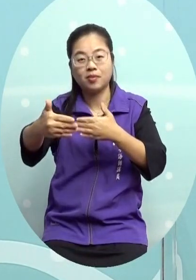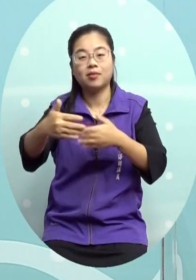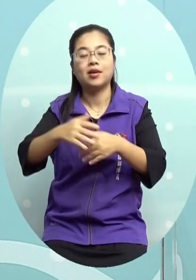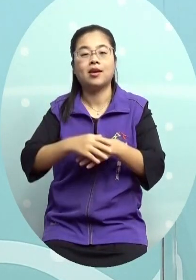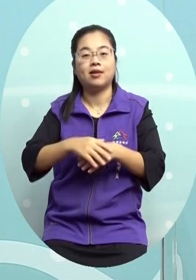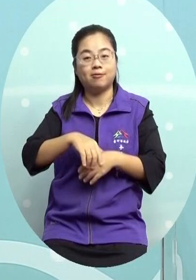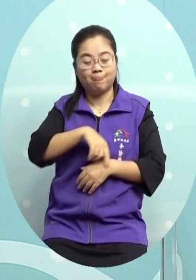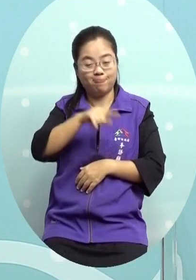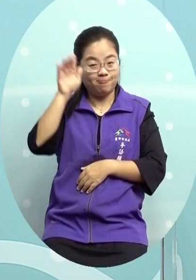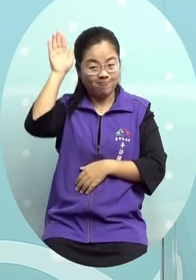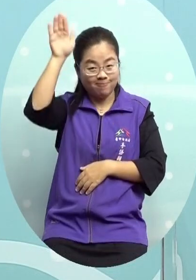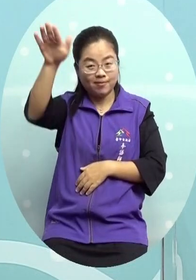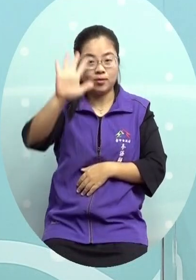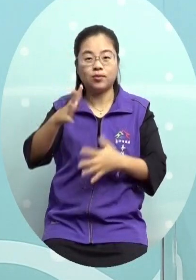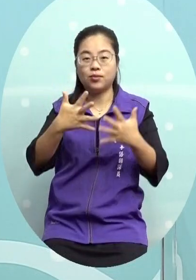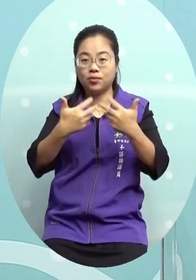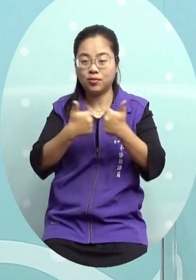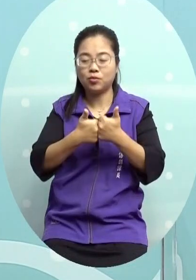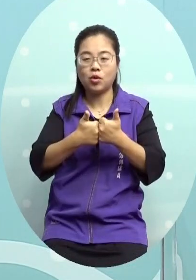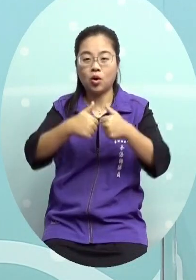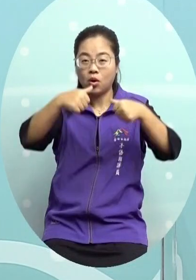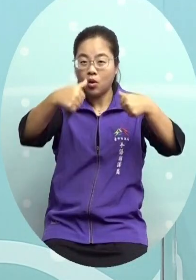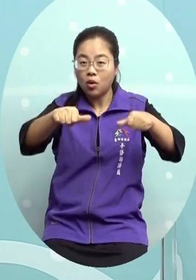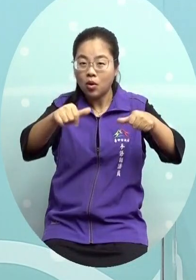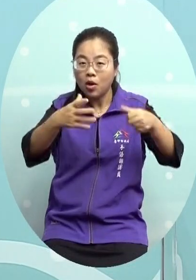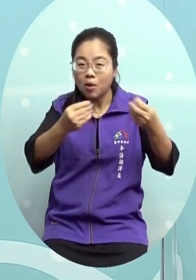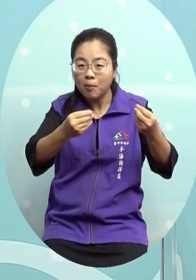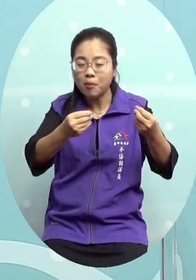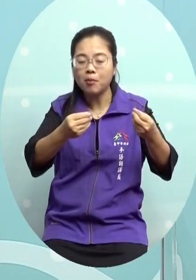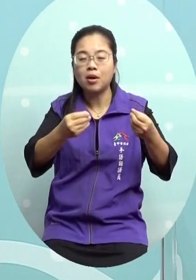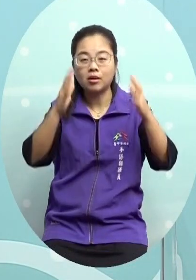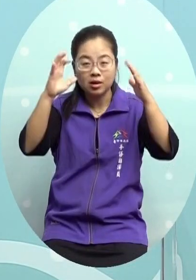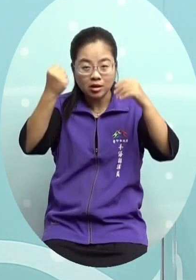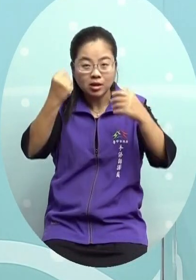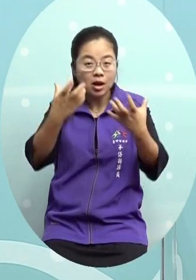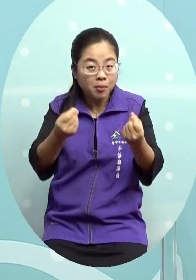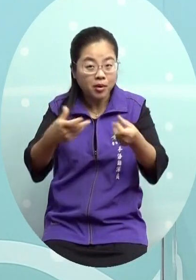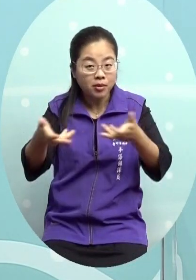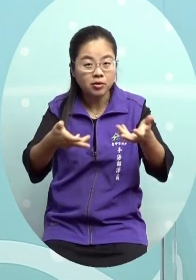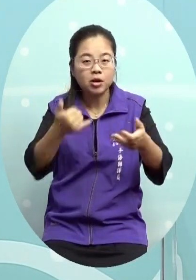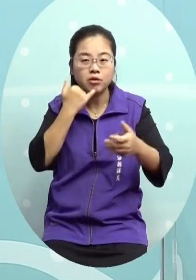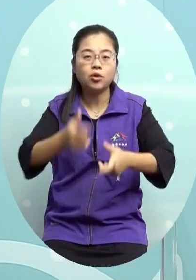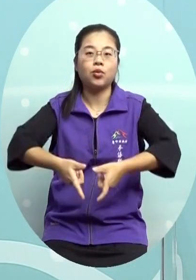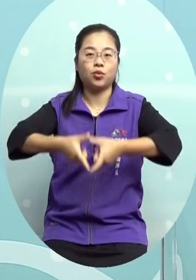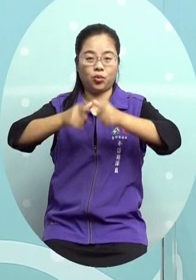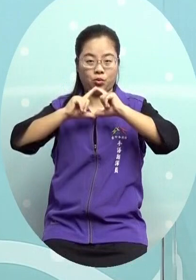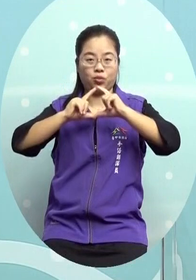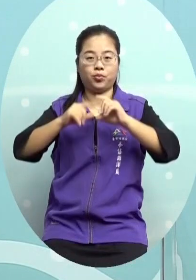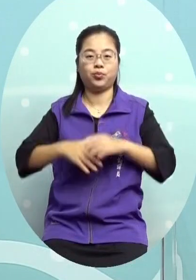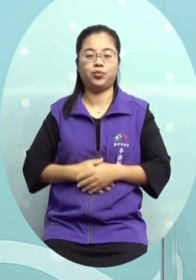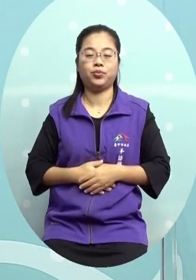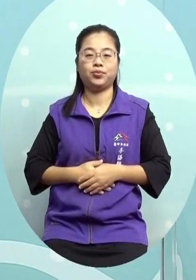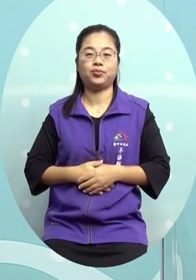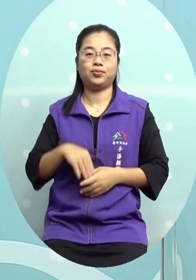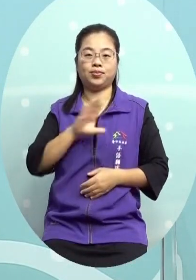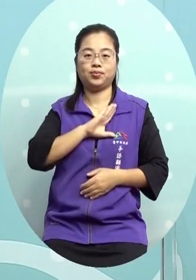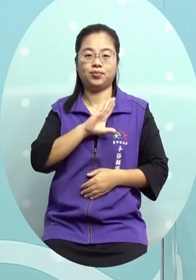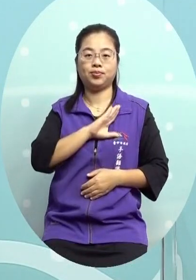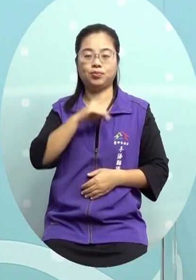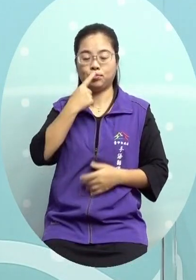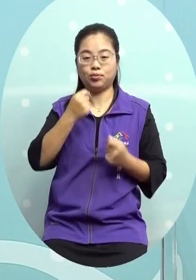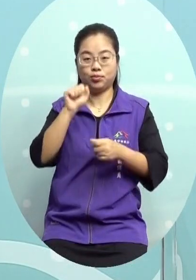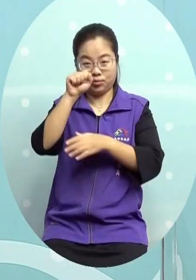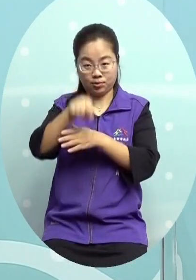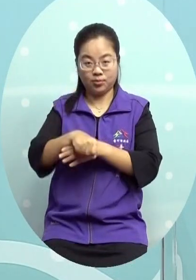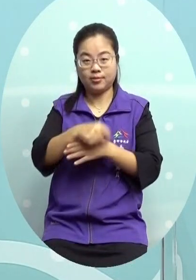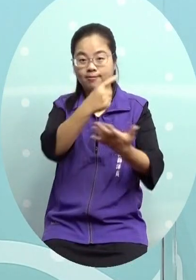来有机会把这些不公平不正义的事情通通都能够恢复。那当然我也非常认